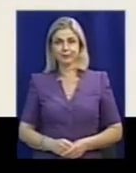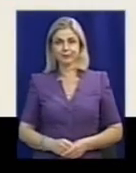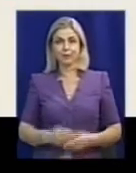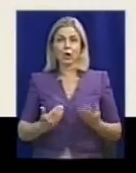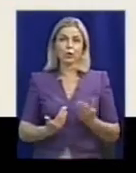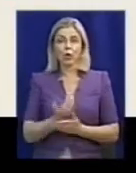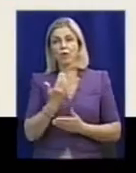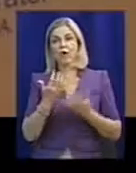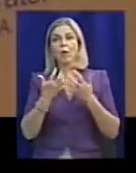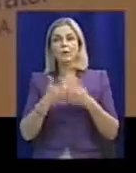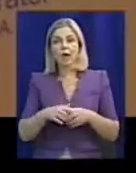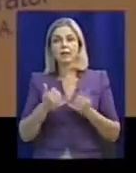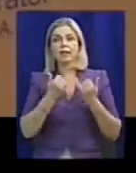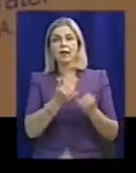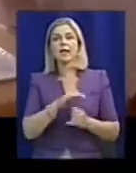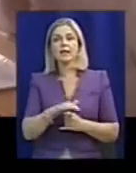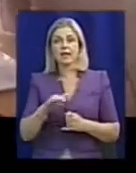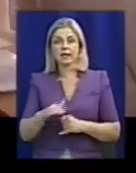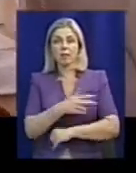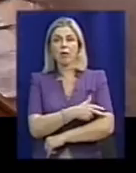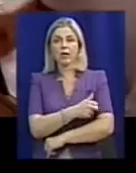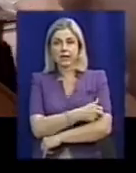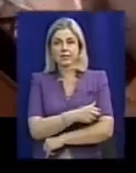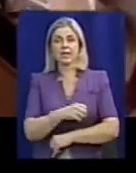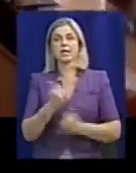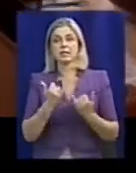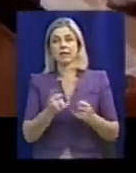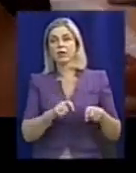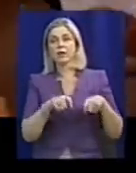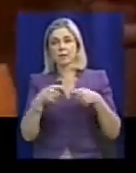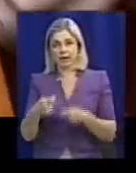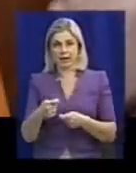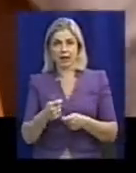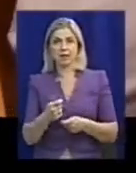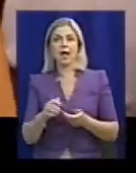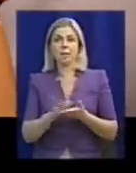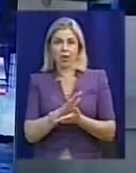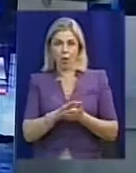Нове обладнання для дитячої онкогематології сьогодні передали благодійники.